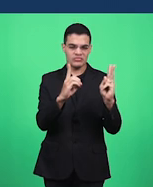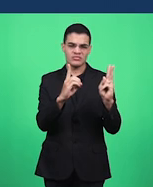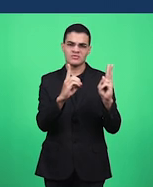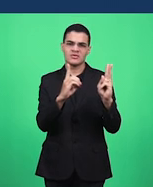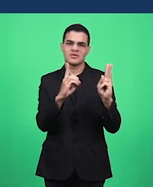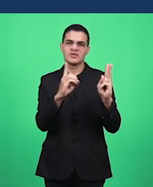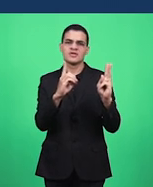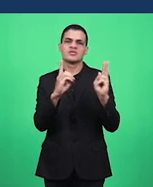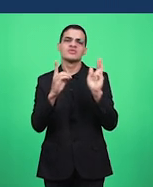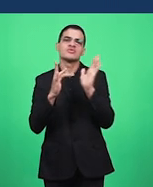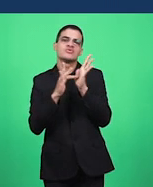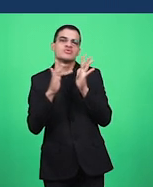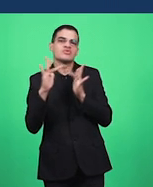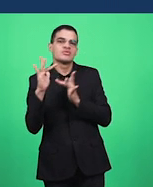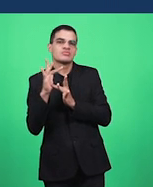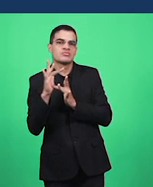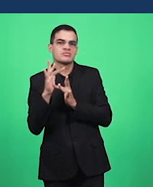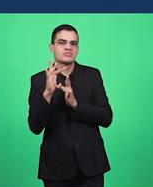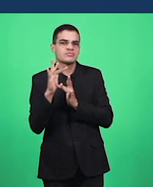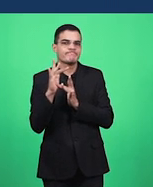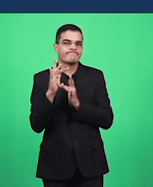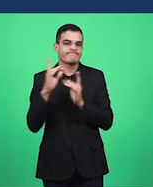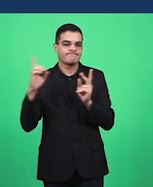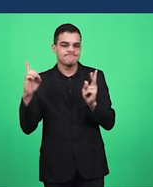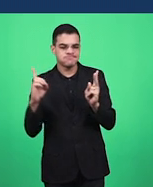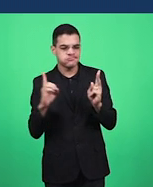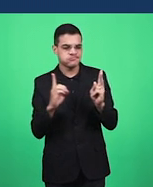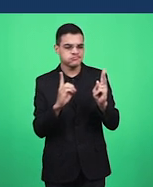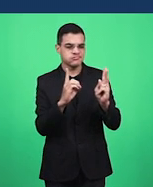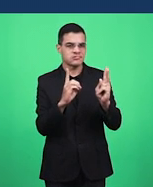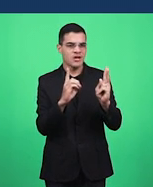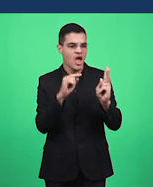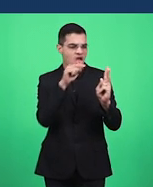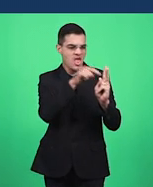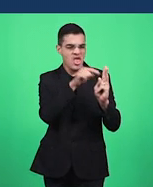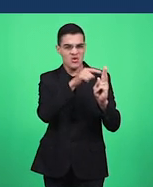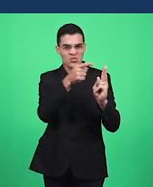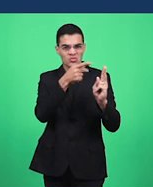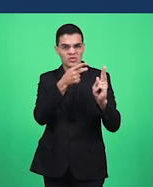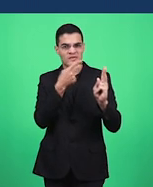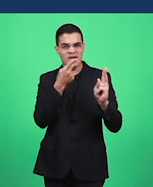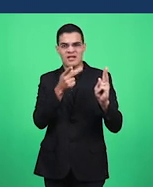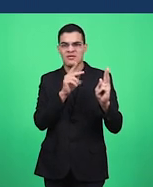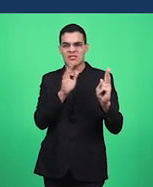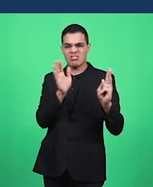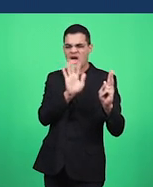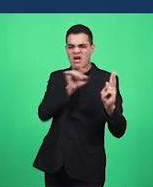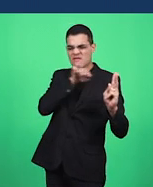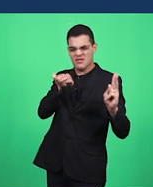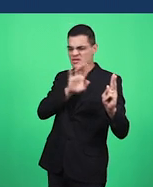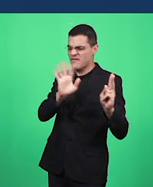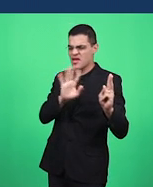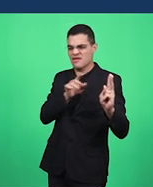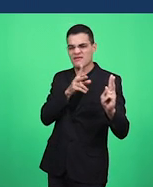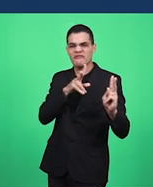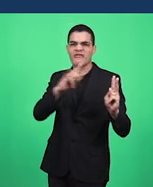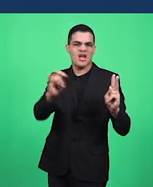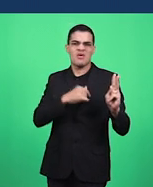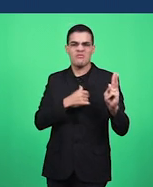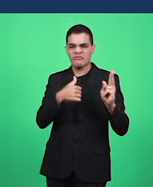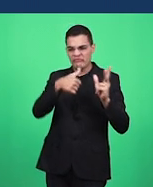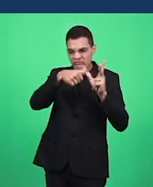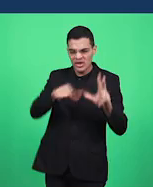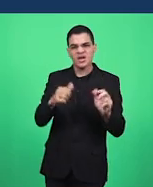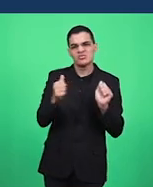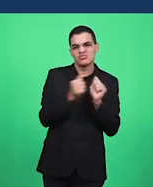проходят, да, мимо вот этого селения, и он показал вид, что хочет идти далее. И они